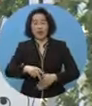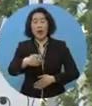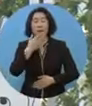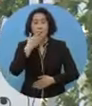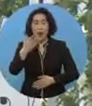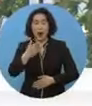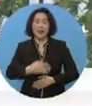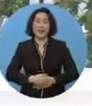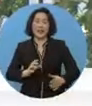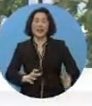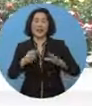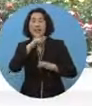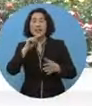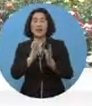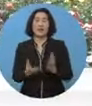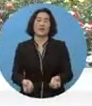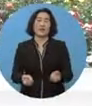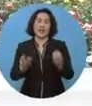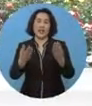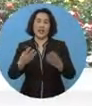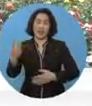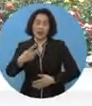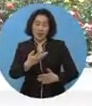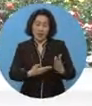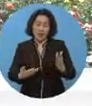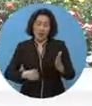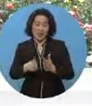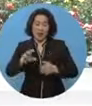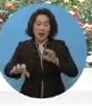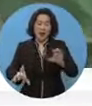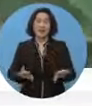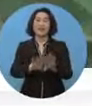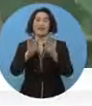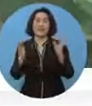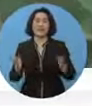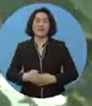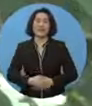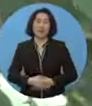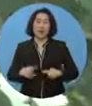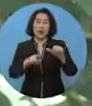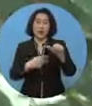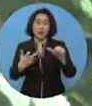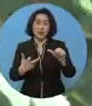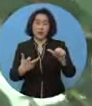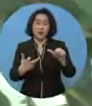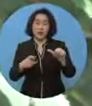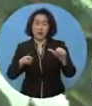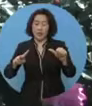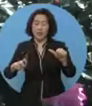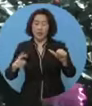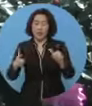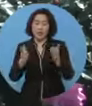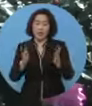취해 볼 수 있는 곡성 세계 상미 축제가 섬진강 기차마을 에서 열립니다 5월 17일부터